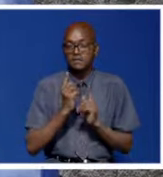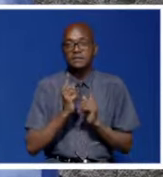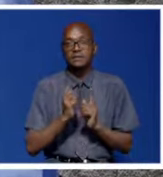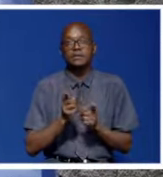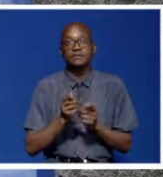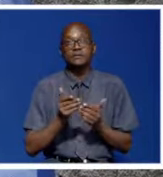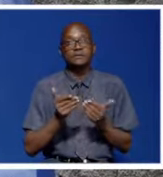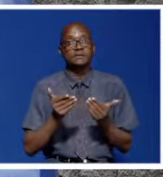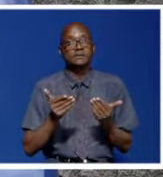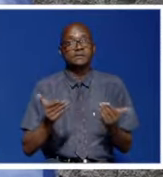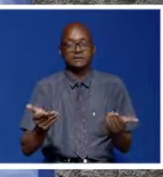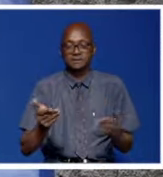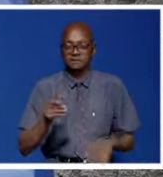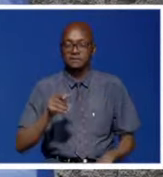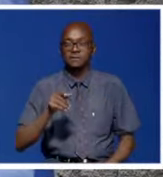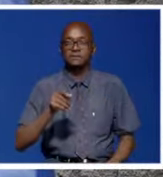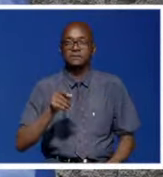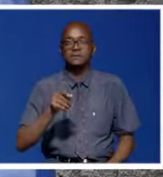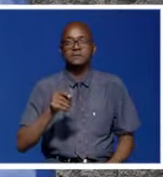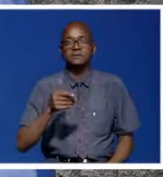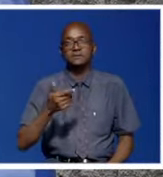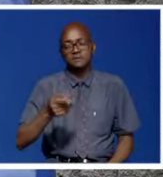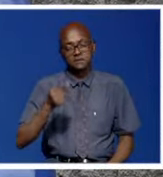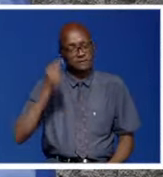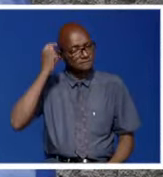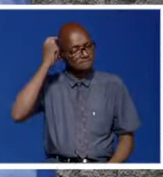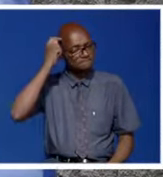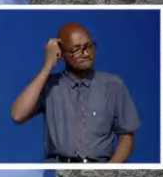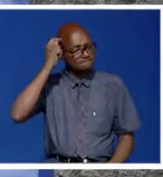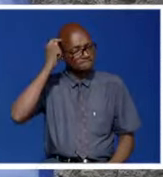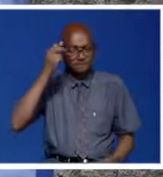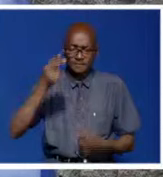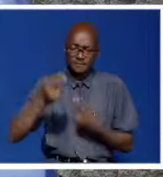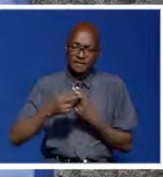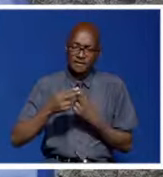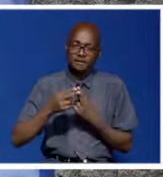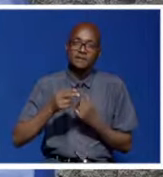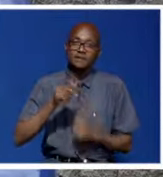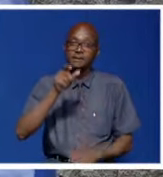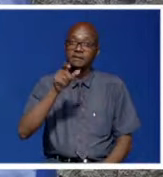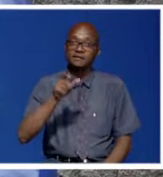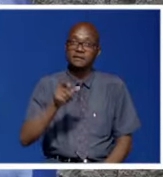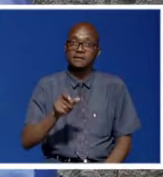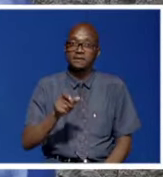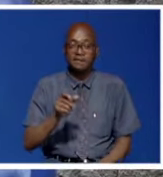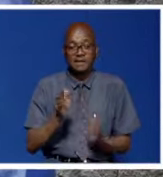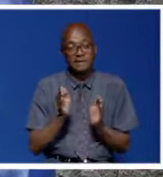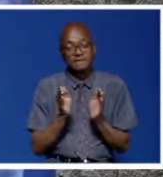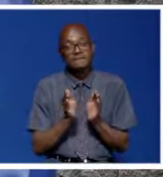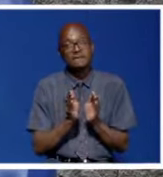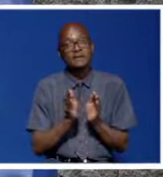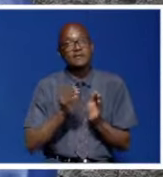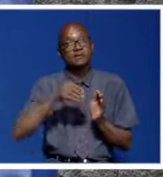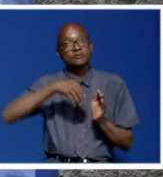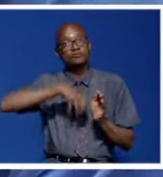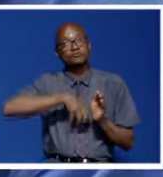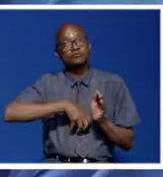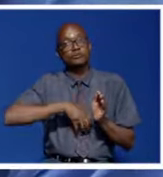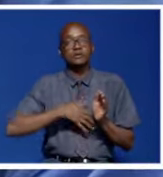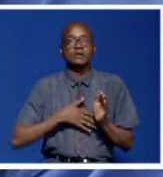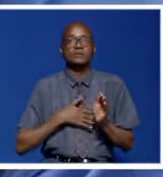hamna. Kwa hiyo akapata wazo yule daktari kwamba hifadhi tumboni kwangu humu